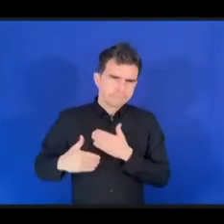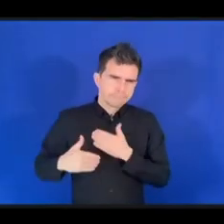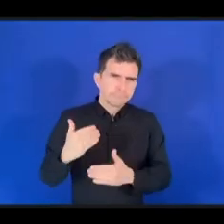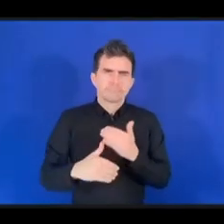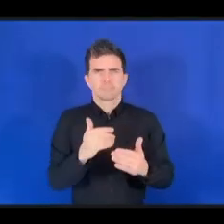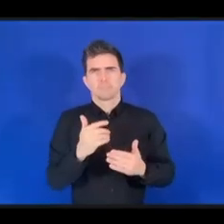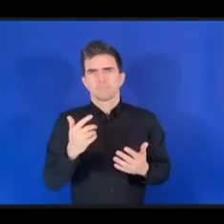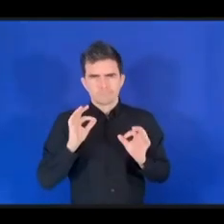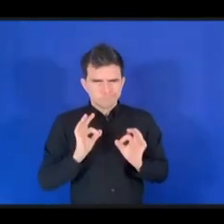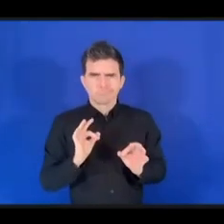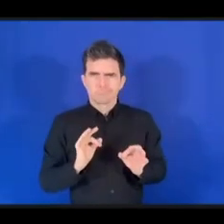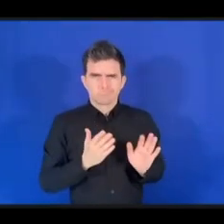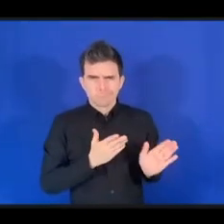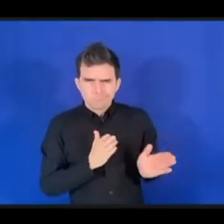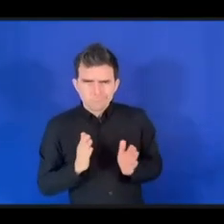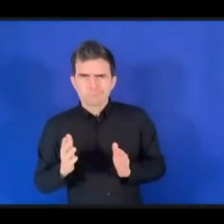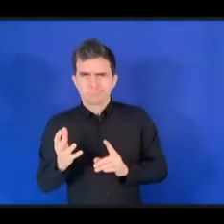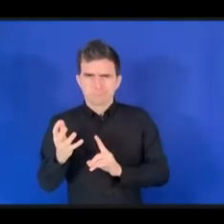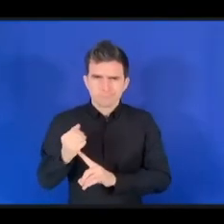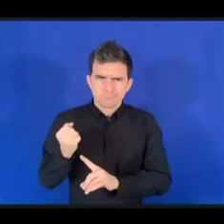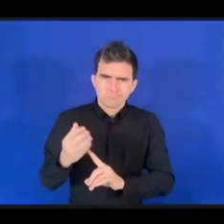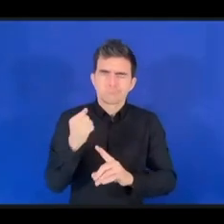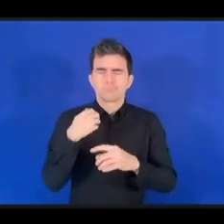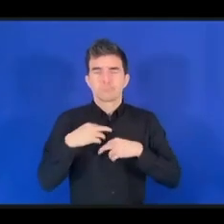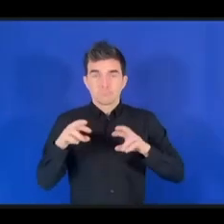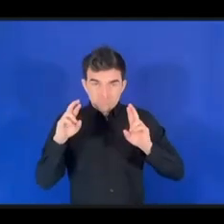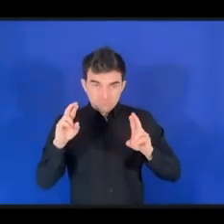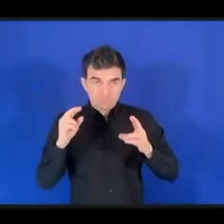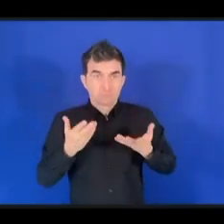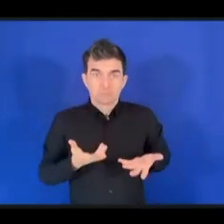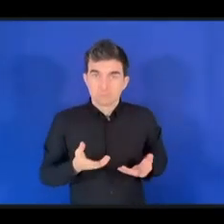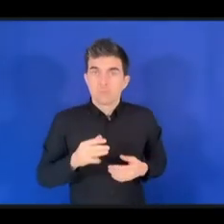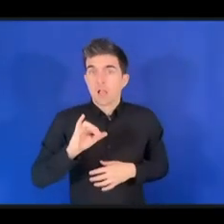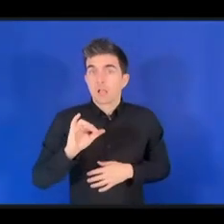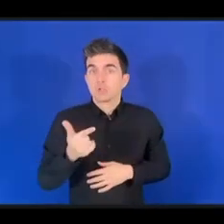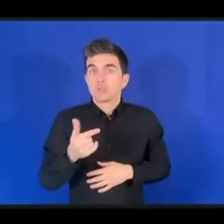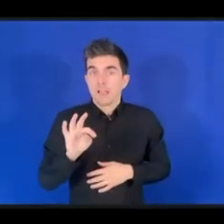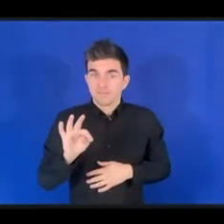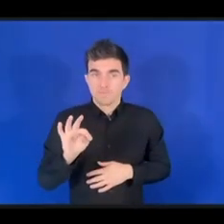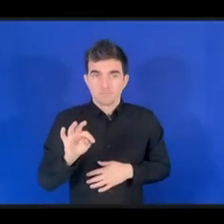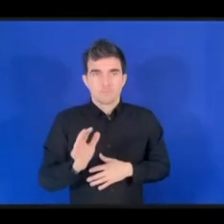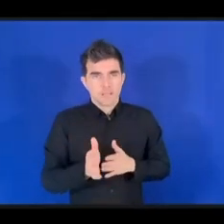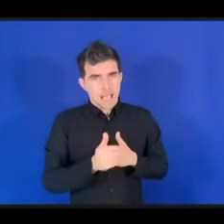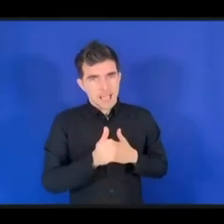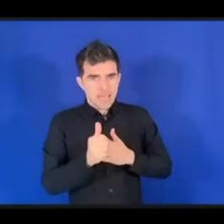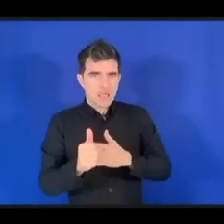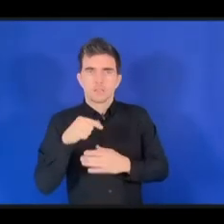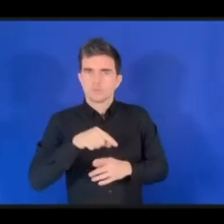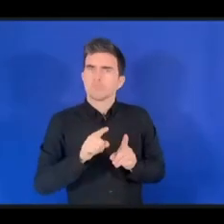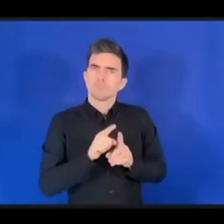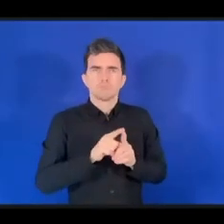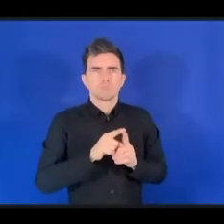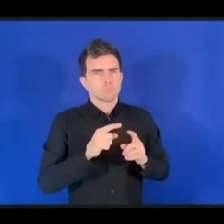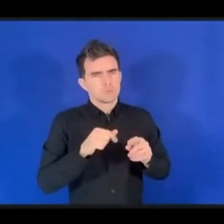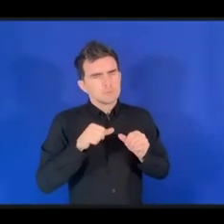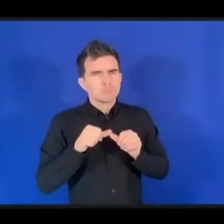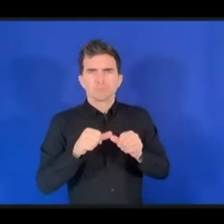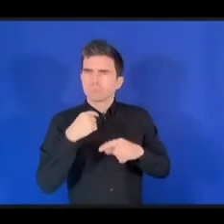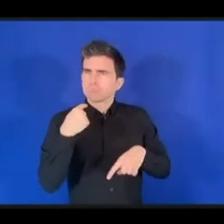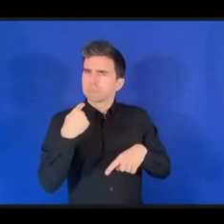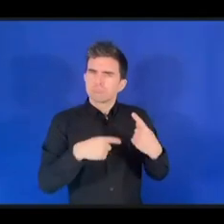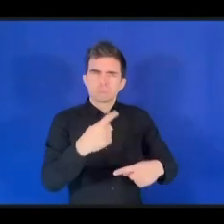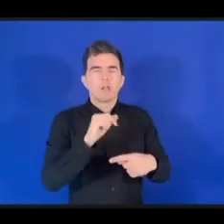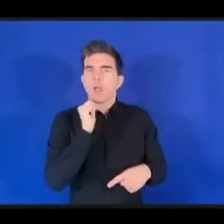议。IGF 今年的京都的年会一定会留下宝贵的遗